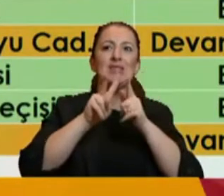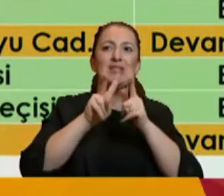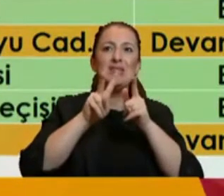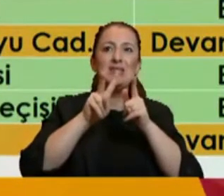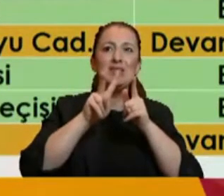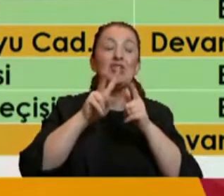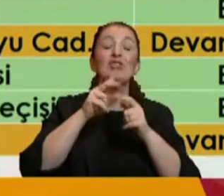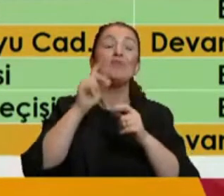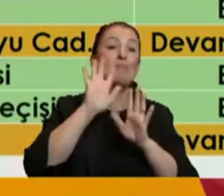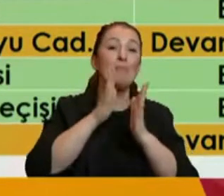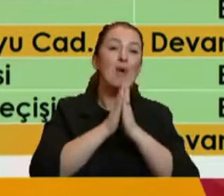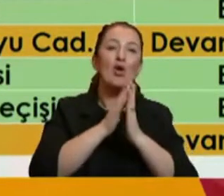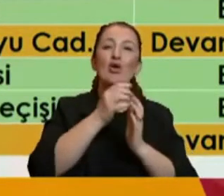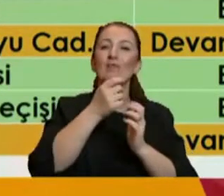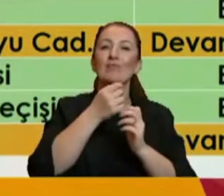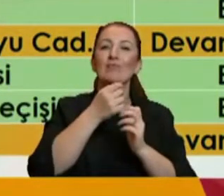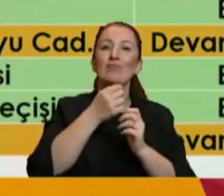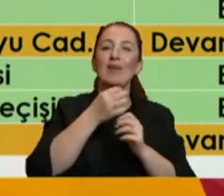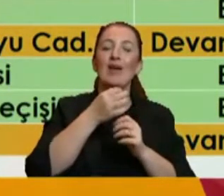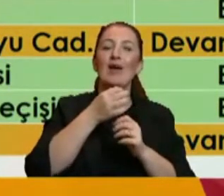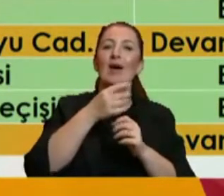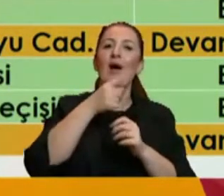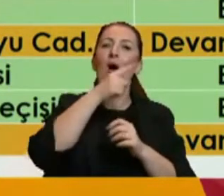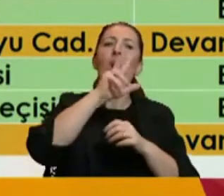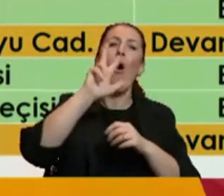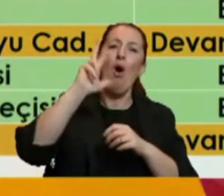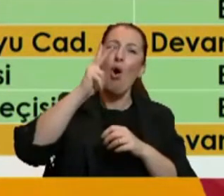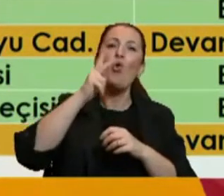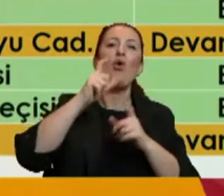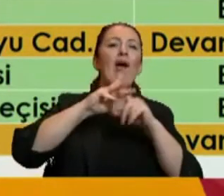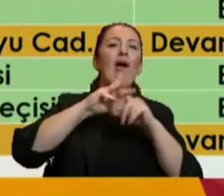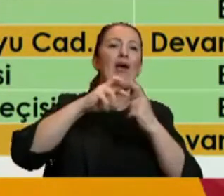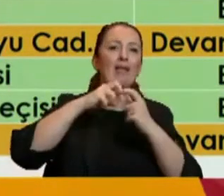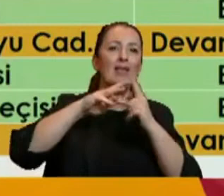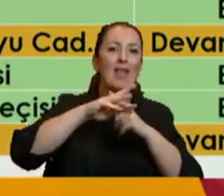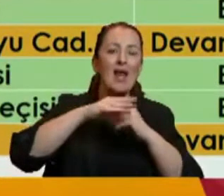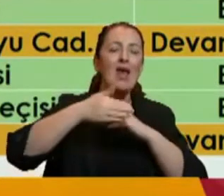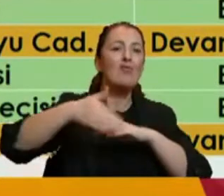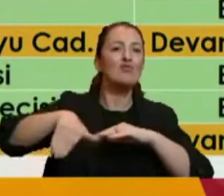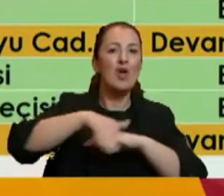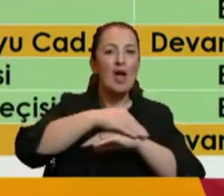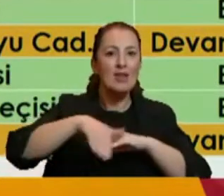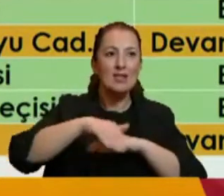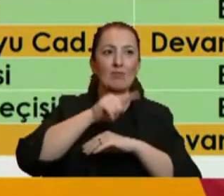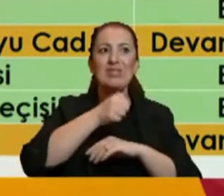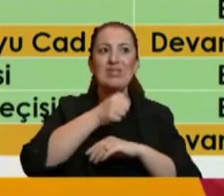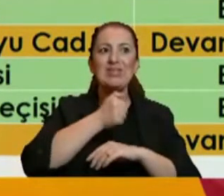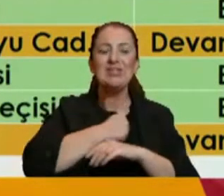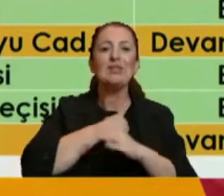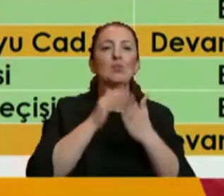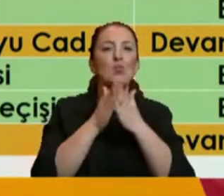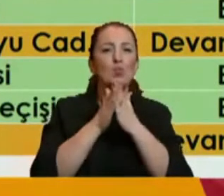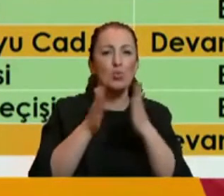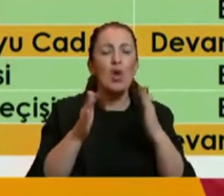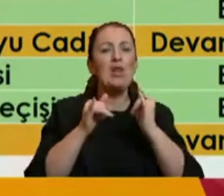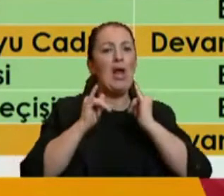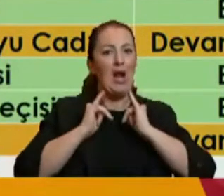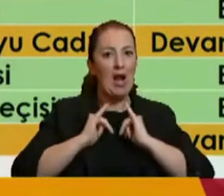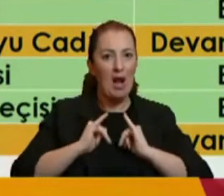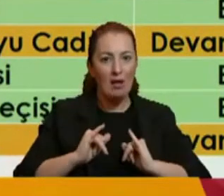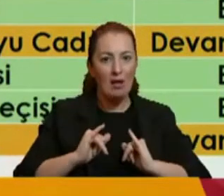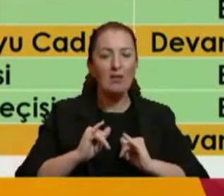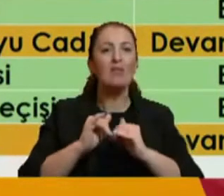Bulvarı Ortaköy Deresi Dereboyu Caddesi buradaki sıkıntı büyük oranda rahatladı